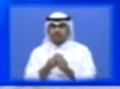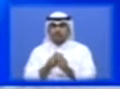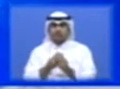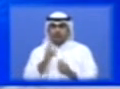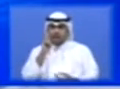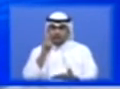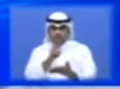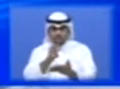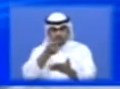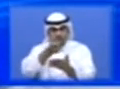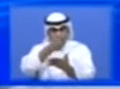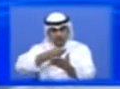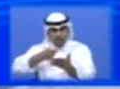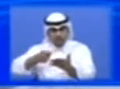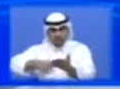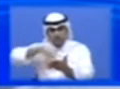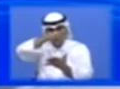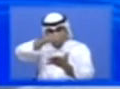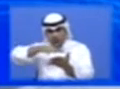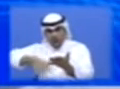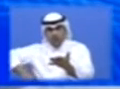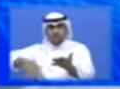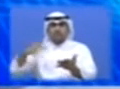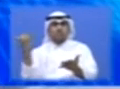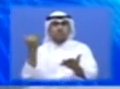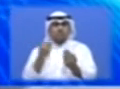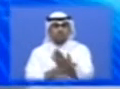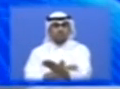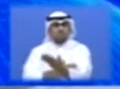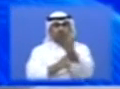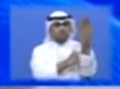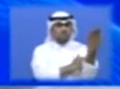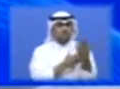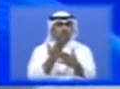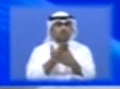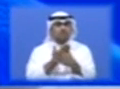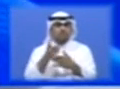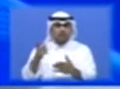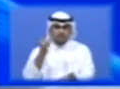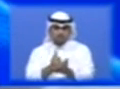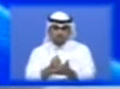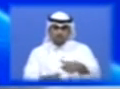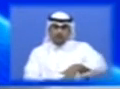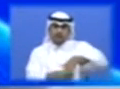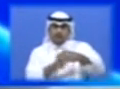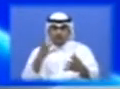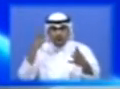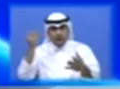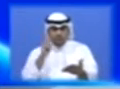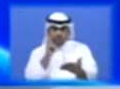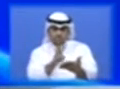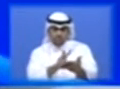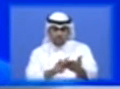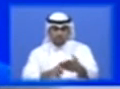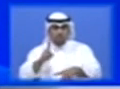إعداد تقرير بهذا الشأن ورفعه بأسرع وقت ممكن بغية التحقق من ملابساته، والذي سيتم على